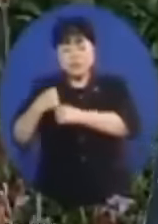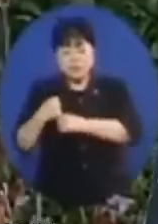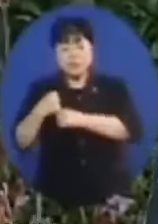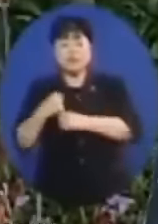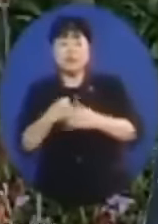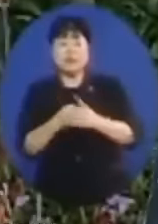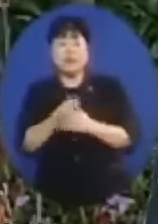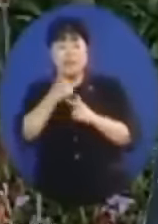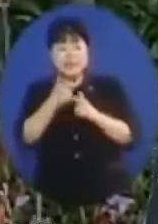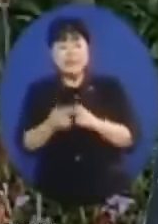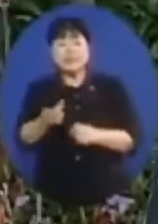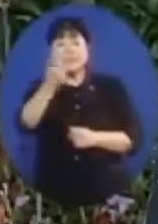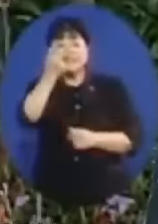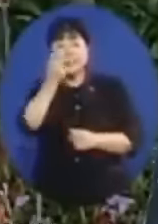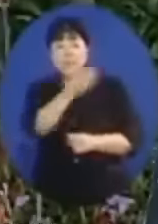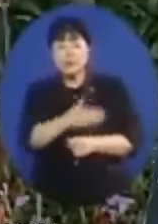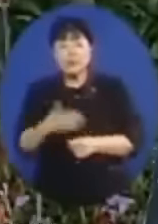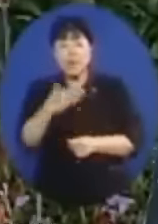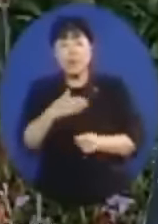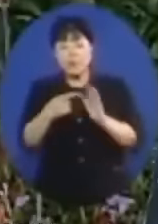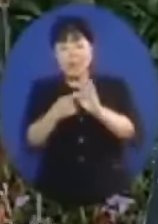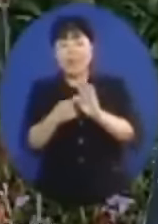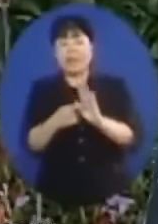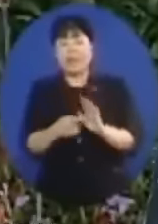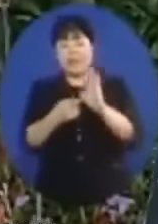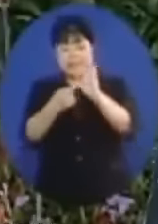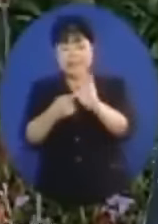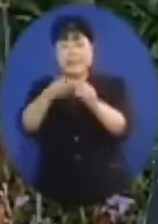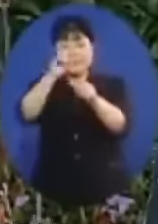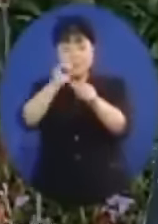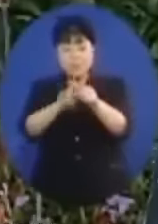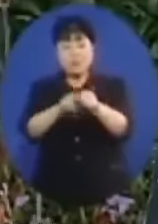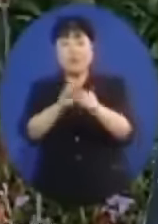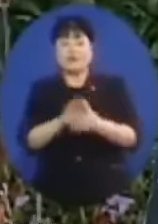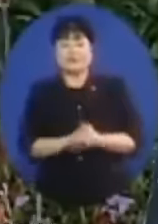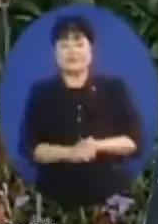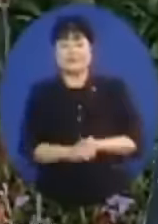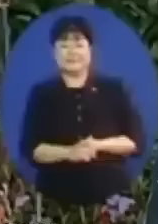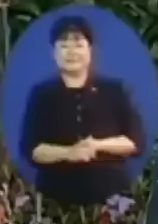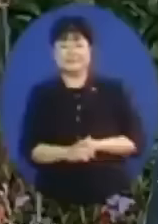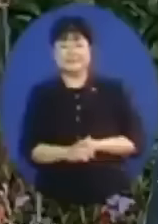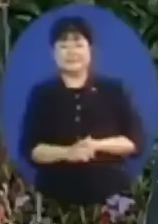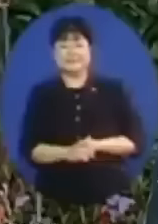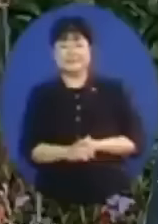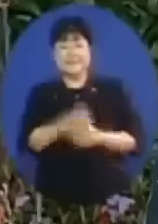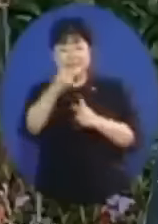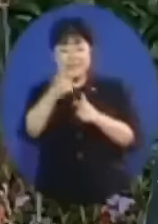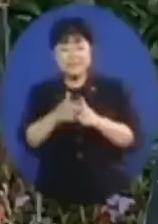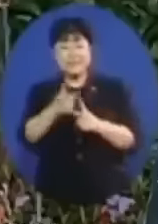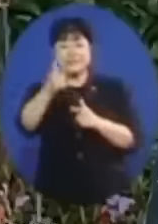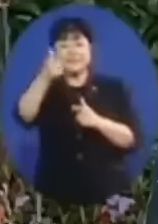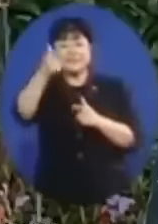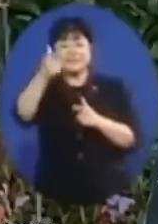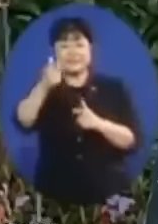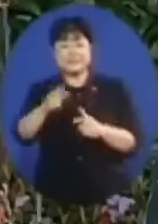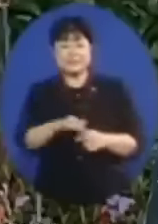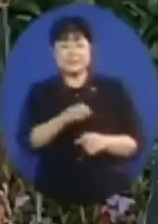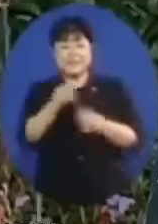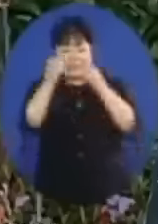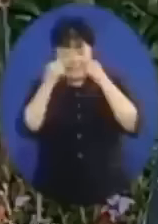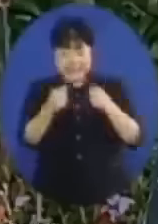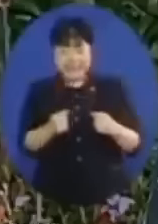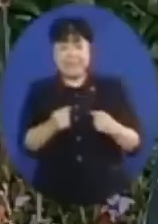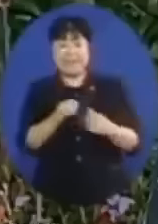짊어짐은 예수의 생명이 우리 몸에 나타나게 하심이라고 했습니다. 예수님의 우리의